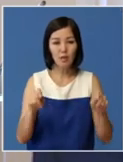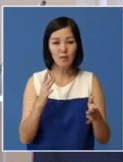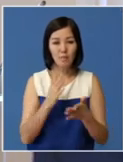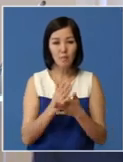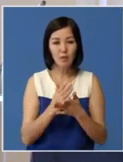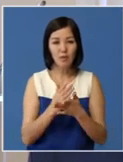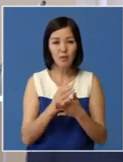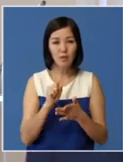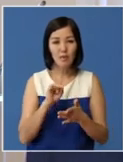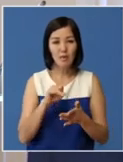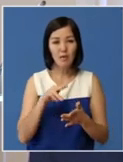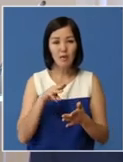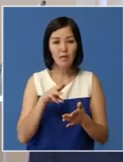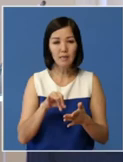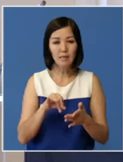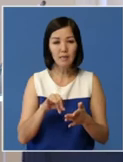күнге